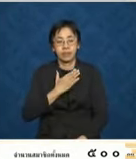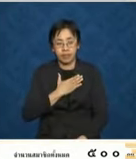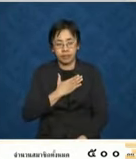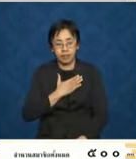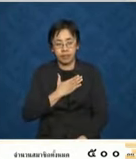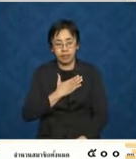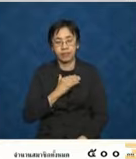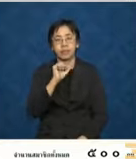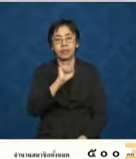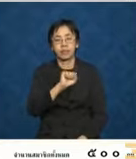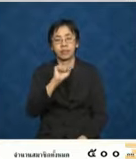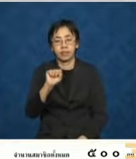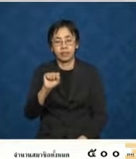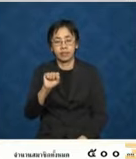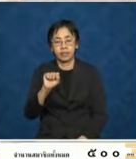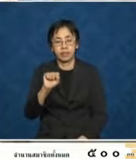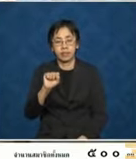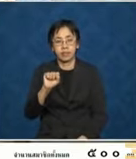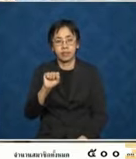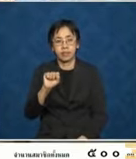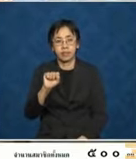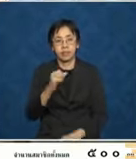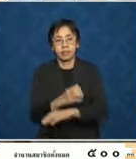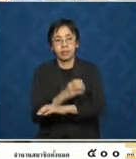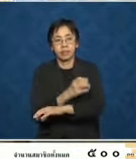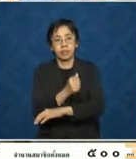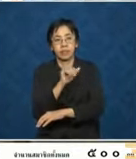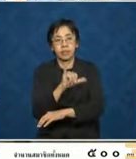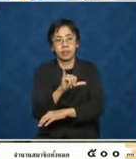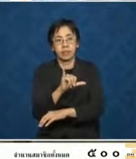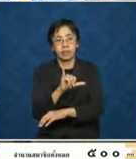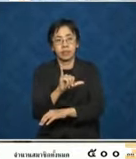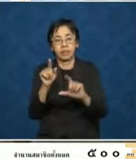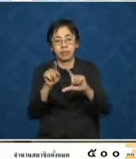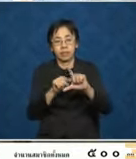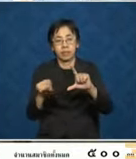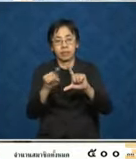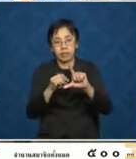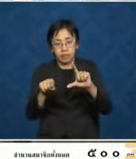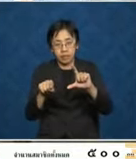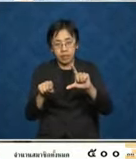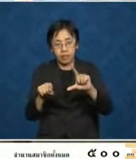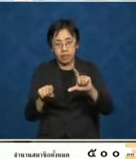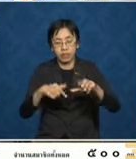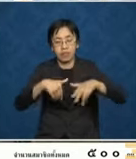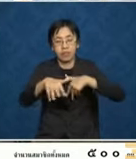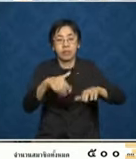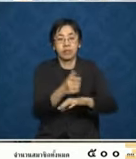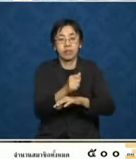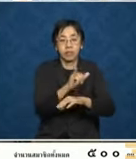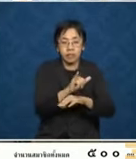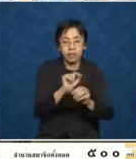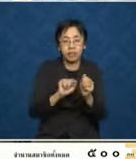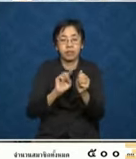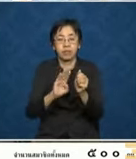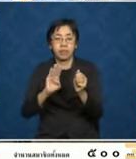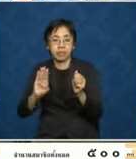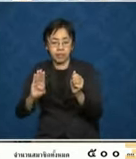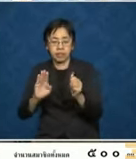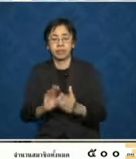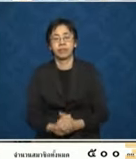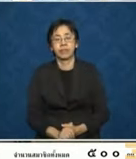งศ์โตทวิวงศ์ผู้แทนราษฎรจังหวัดพระนครศรีอยุธยาพรรคก้าวไกลจากชาวอยุธยาและบางบานครับผมขอ